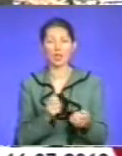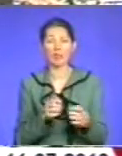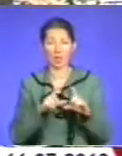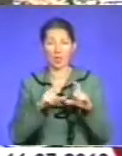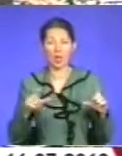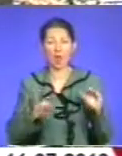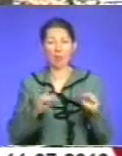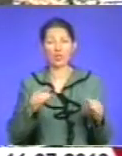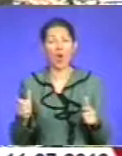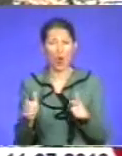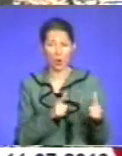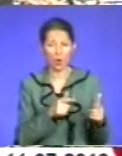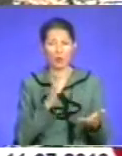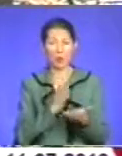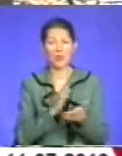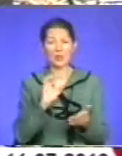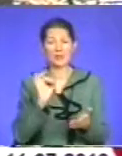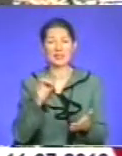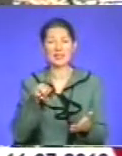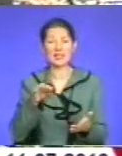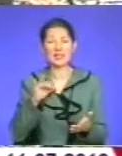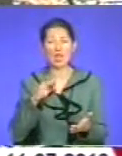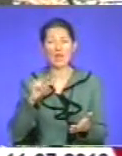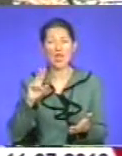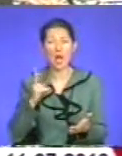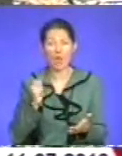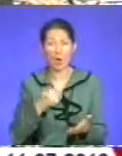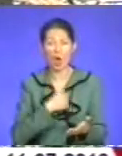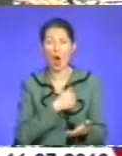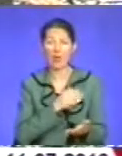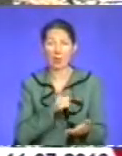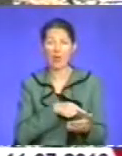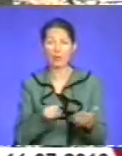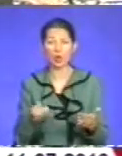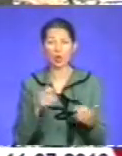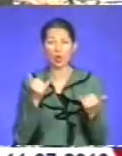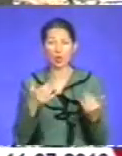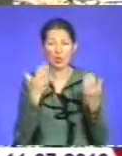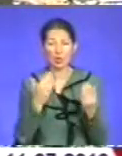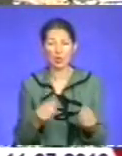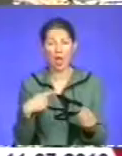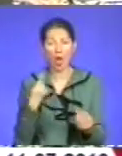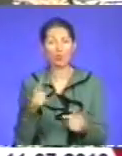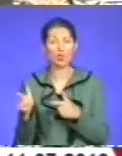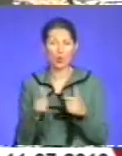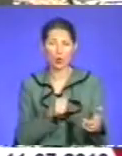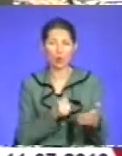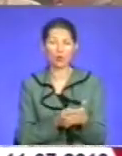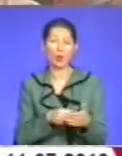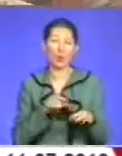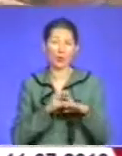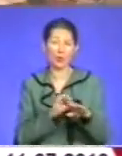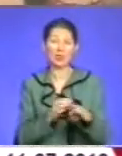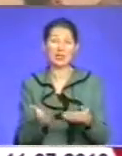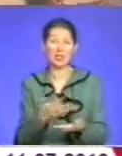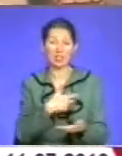і пройшло сертифікацію. І практично я хотів би десь відмітити, що на сьогоднішній день область готова до проведення жнив.